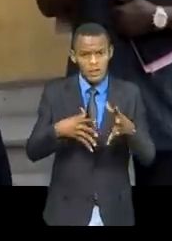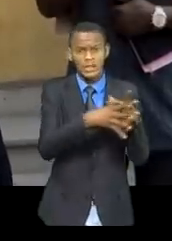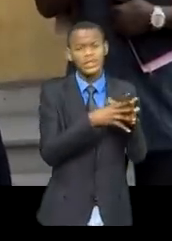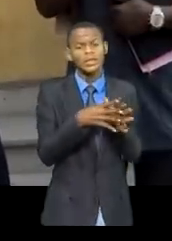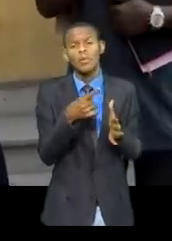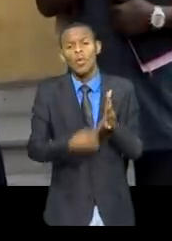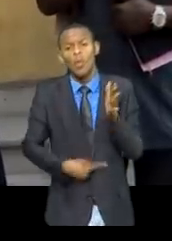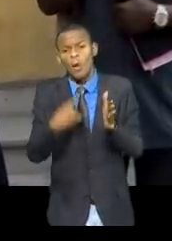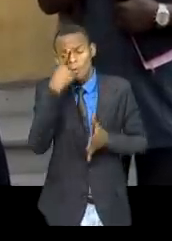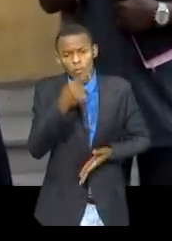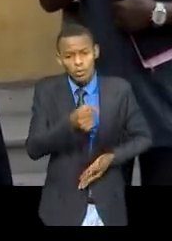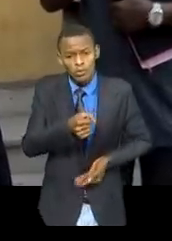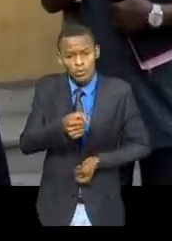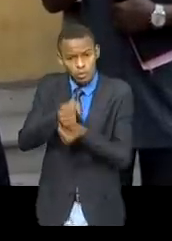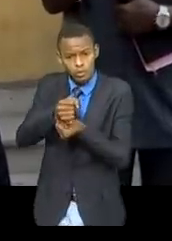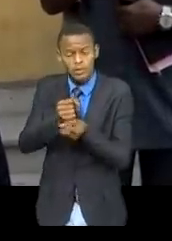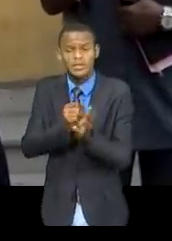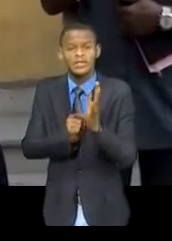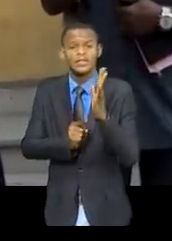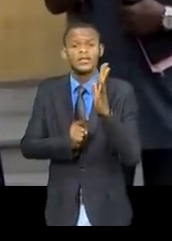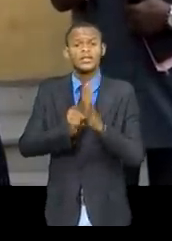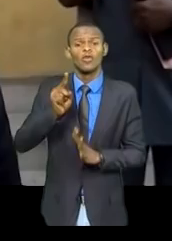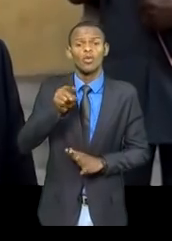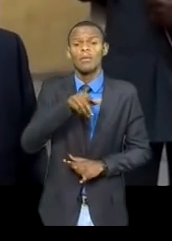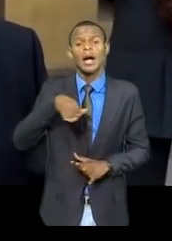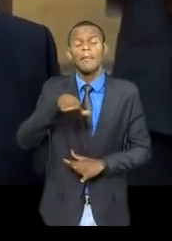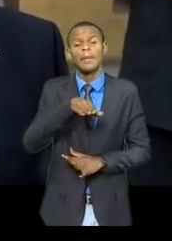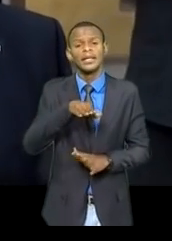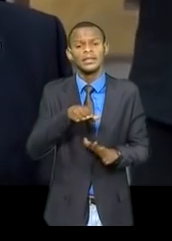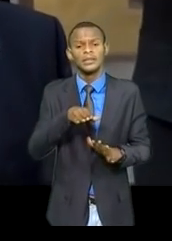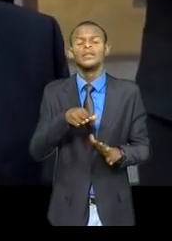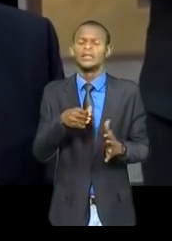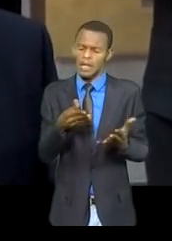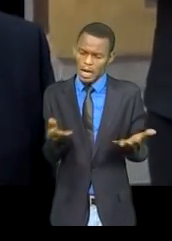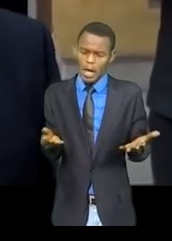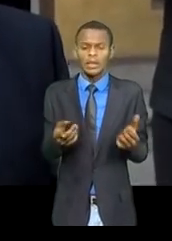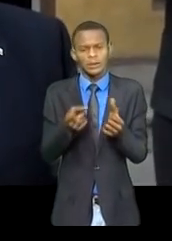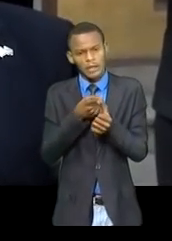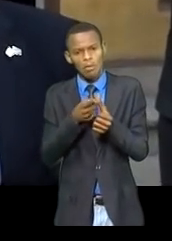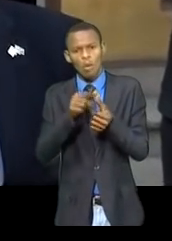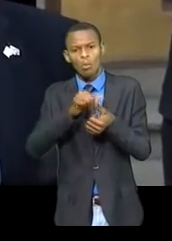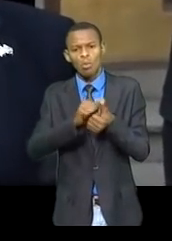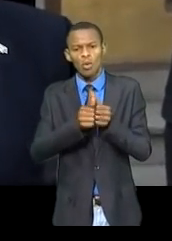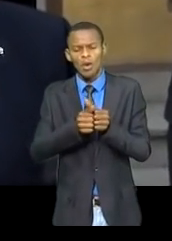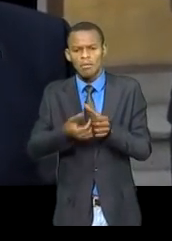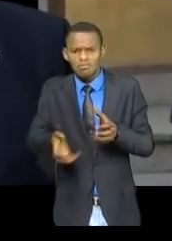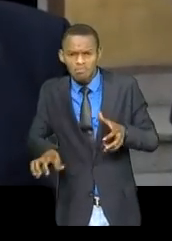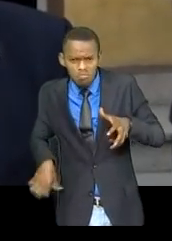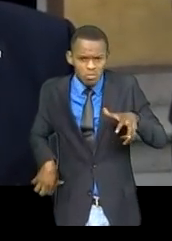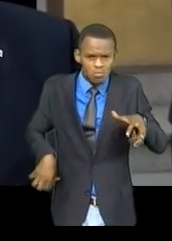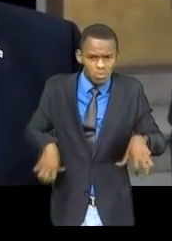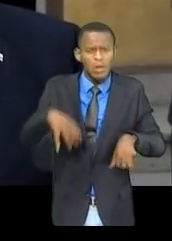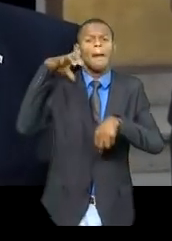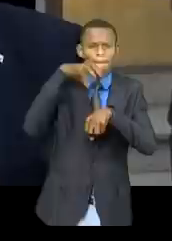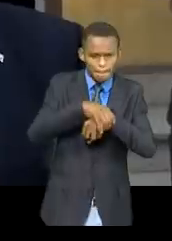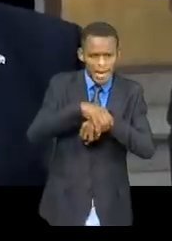a parlé de l'importance de la lutte contre la corruption, que c'est essentiel. Aussi de comment on peut améliorer le climat d'affaires